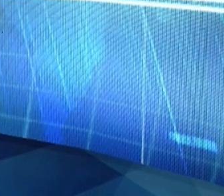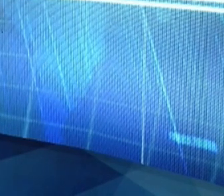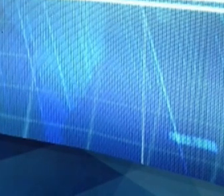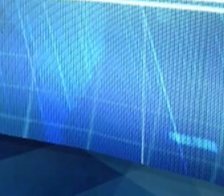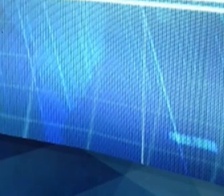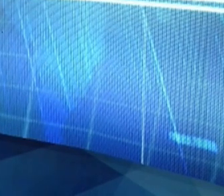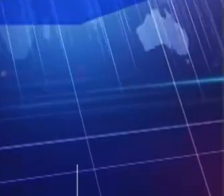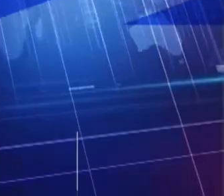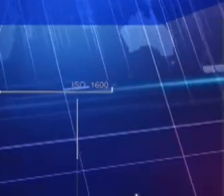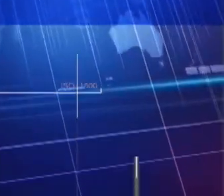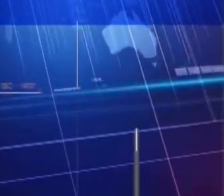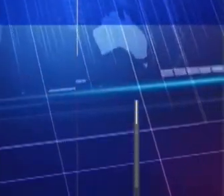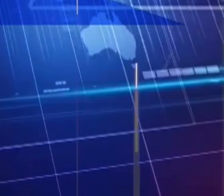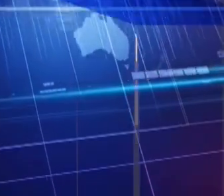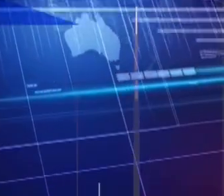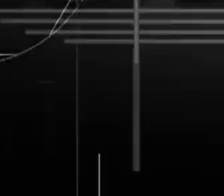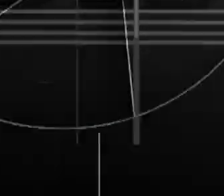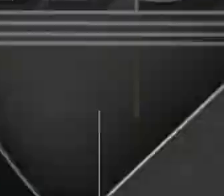2020